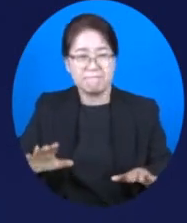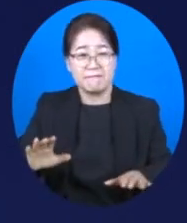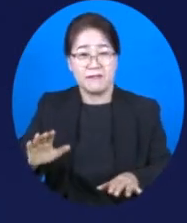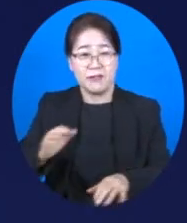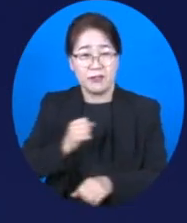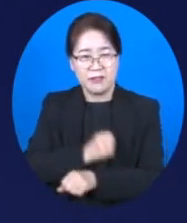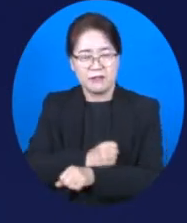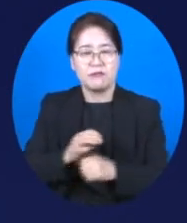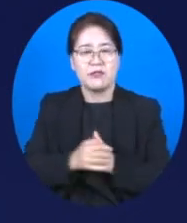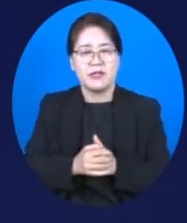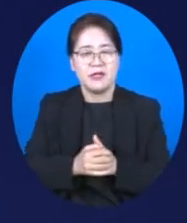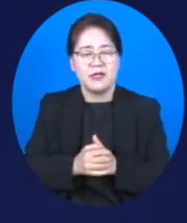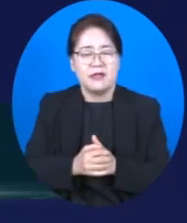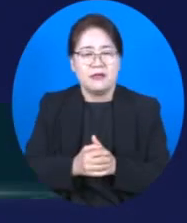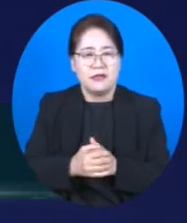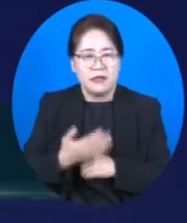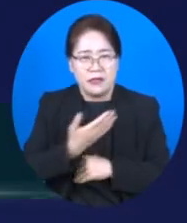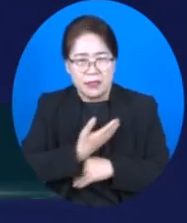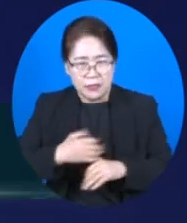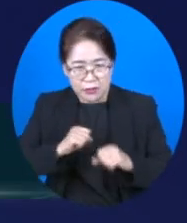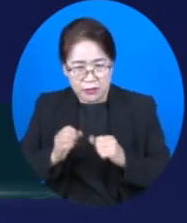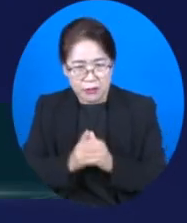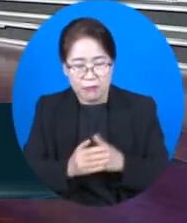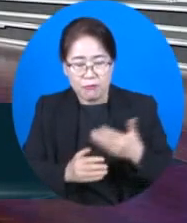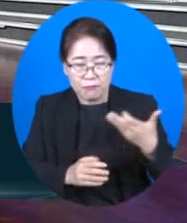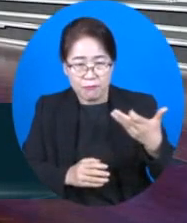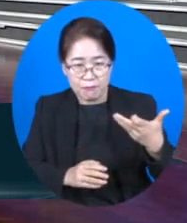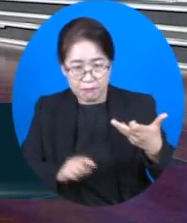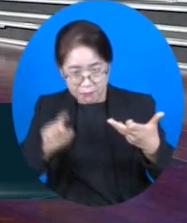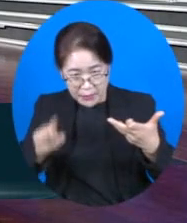그게 바로 사도행전 8장 1절의 말씀이죠. 우리